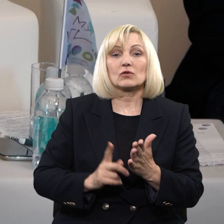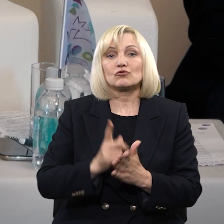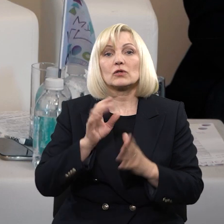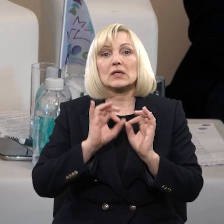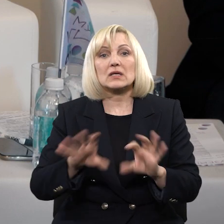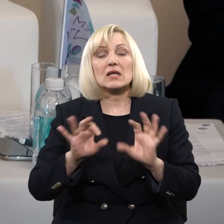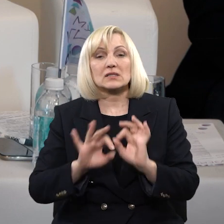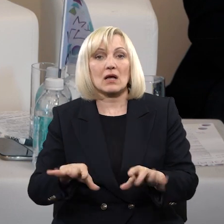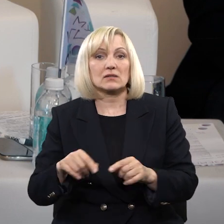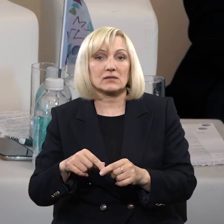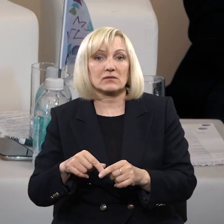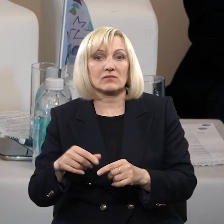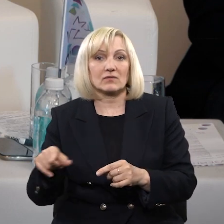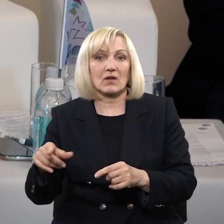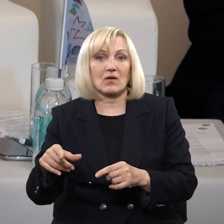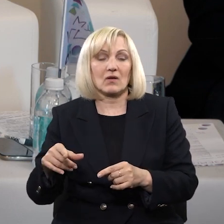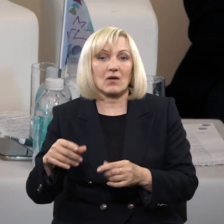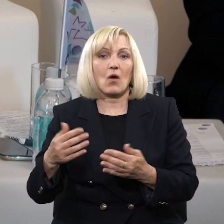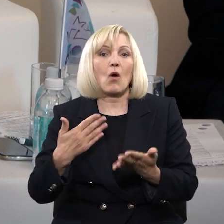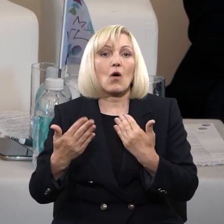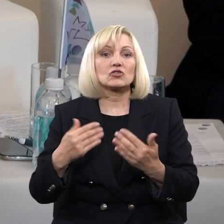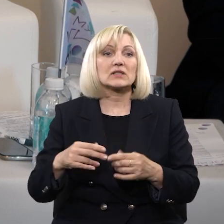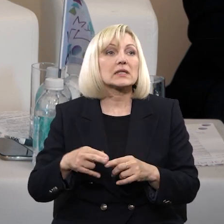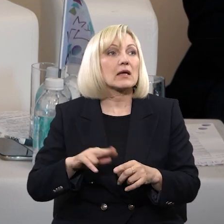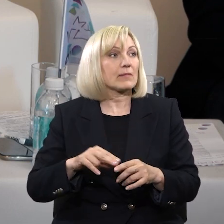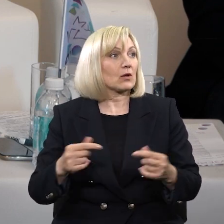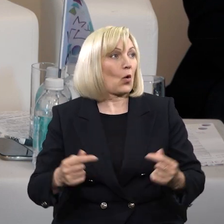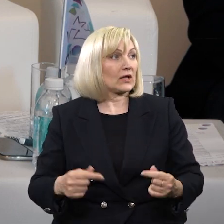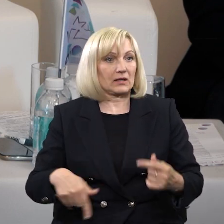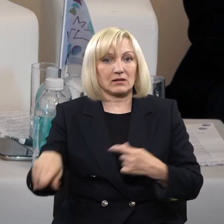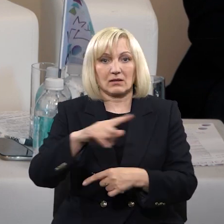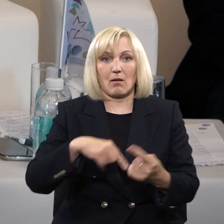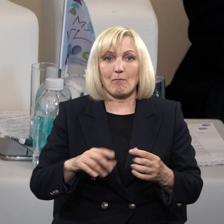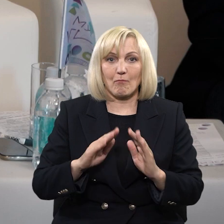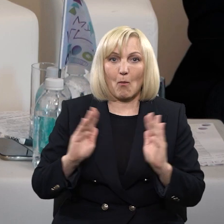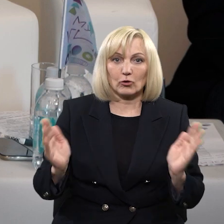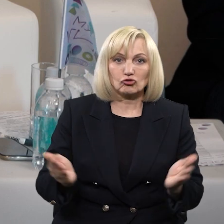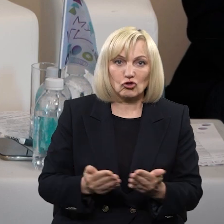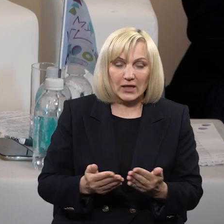повествование которое идет и касается Именно этого помещения